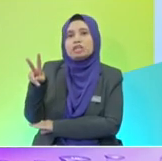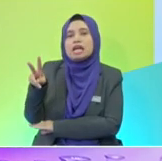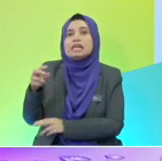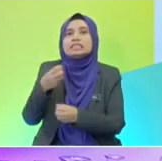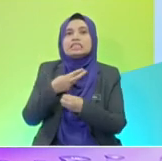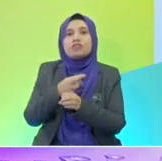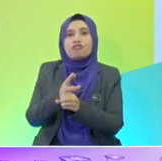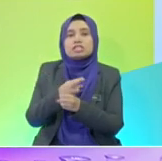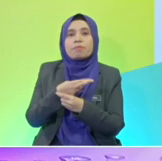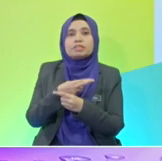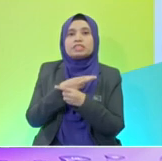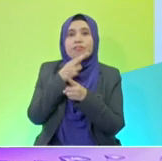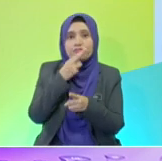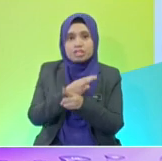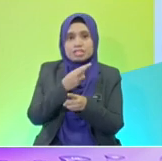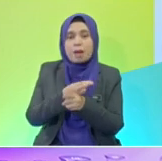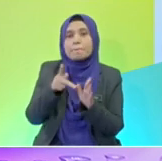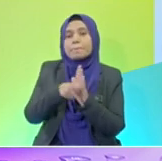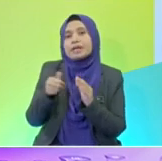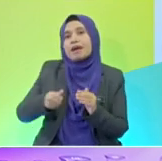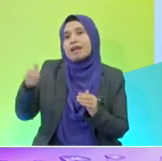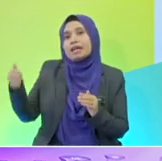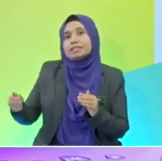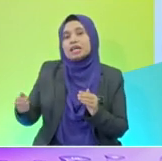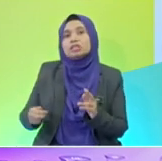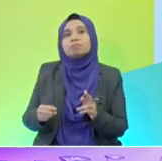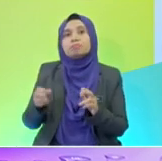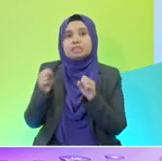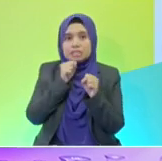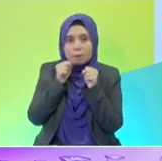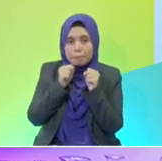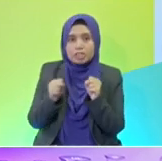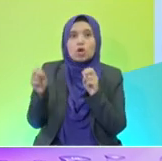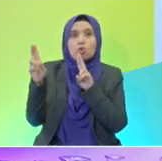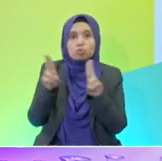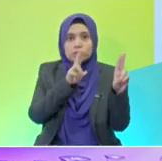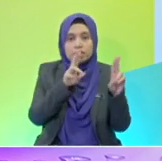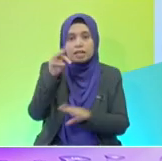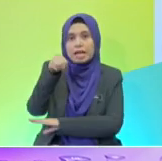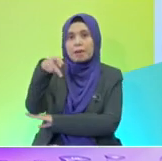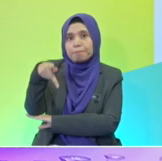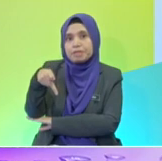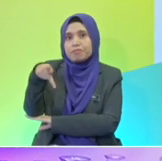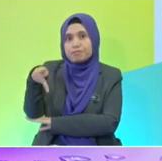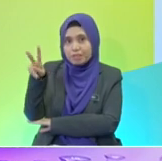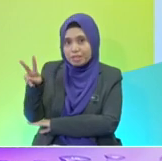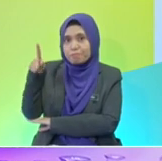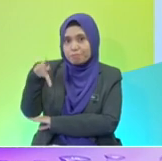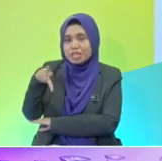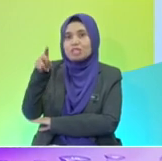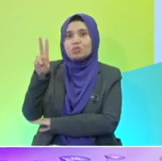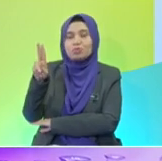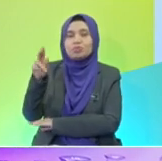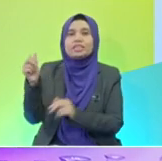peralatan penyejukkan dan kenyamanan udara MPV MPV bersama